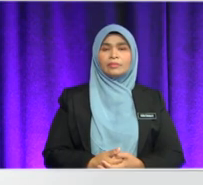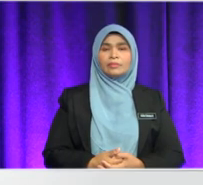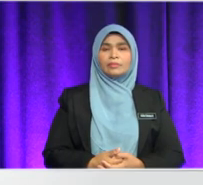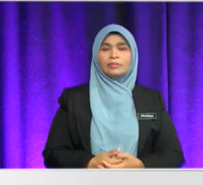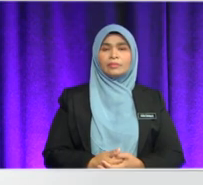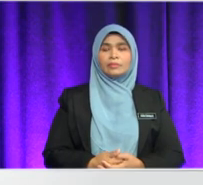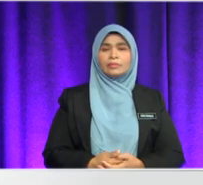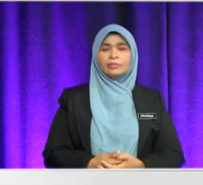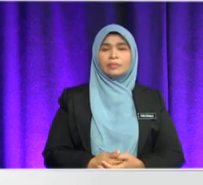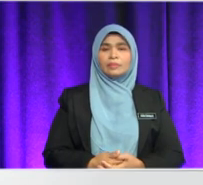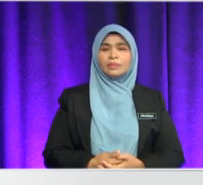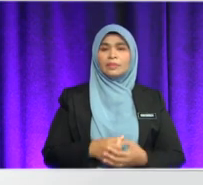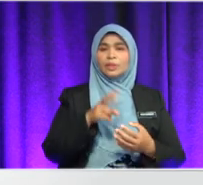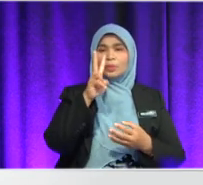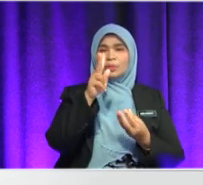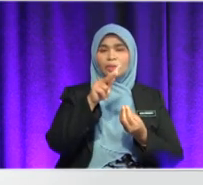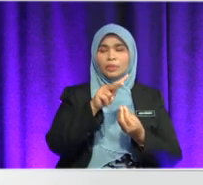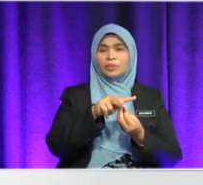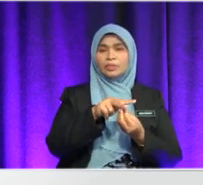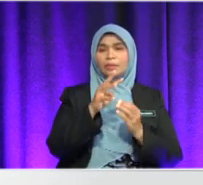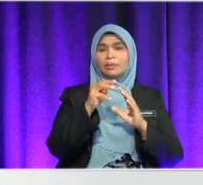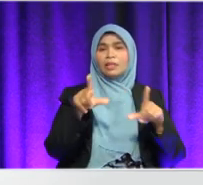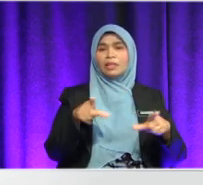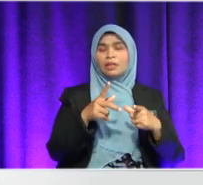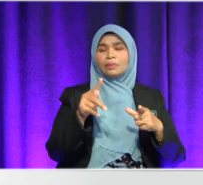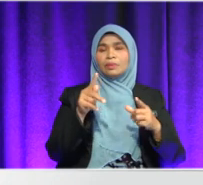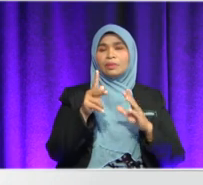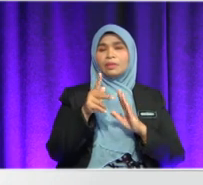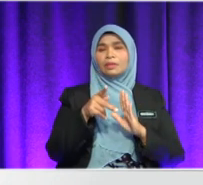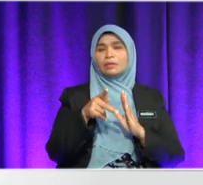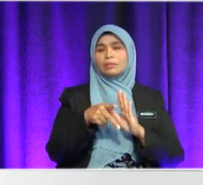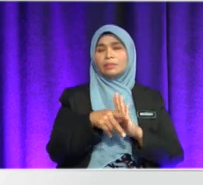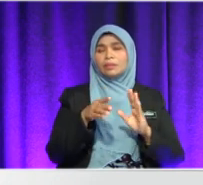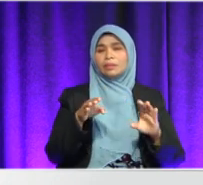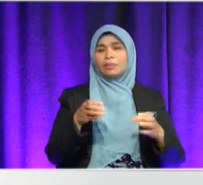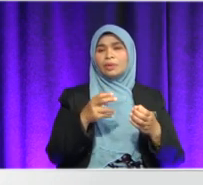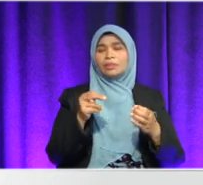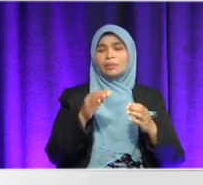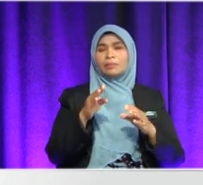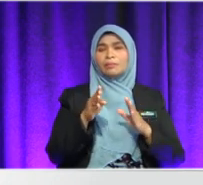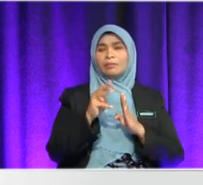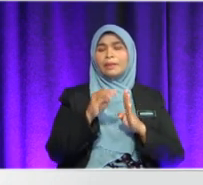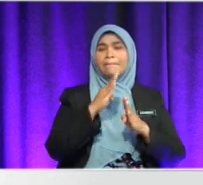Terangkan dua kesan melakukan perbuatan yang membatalkan iman